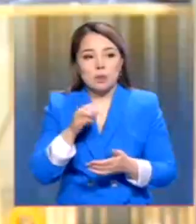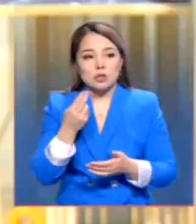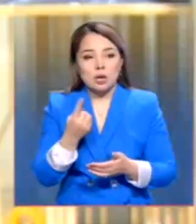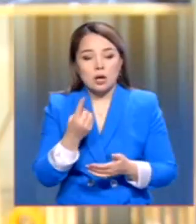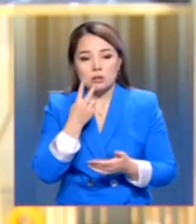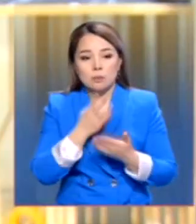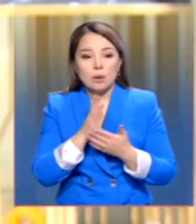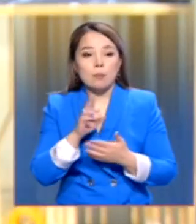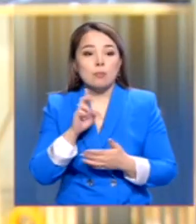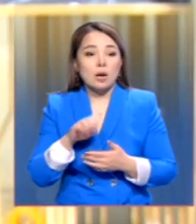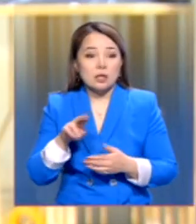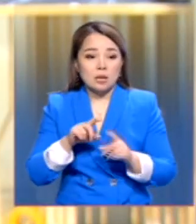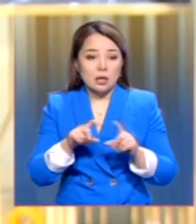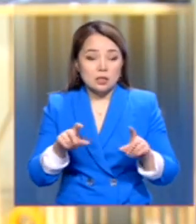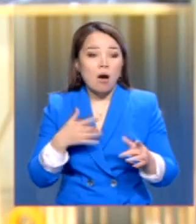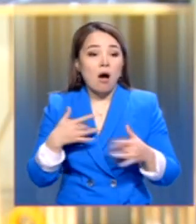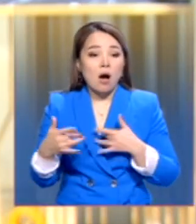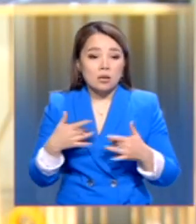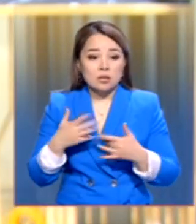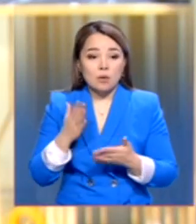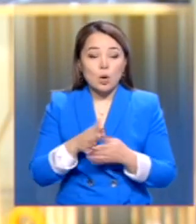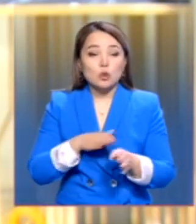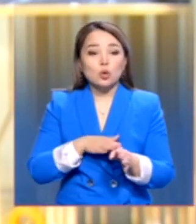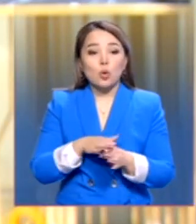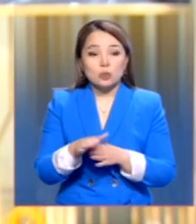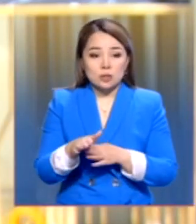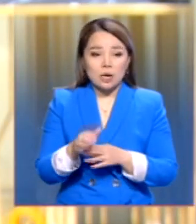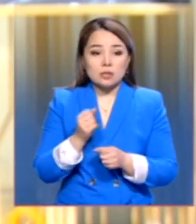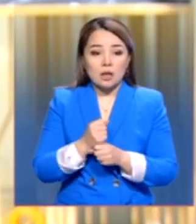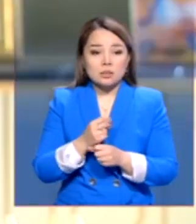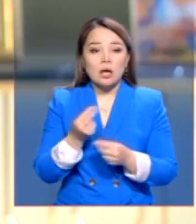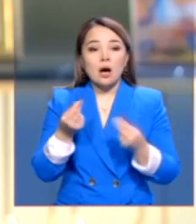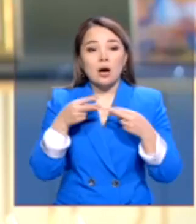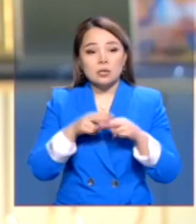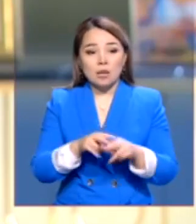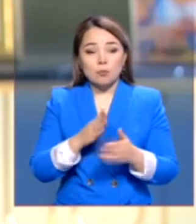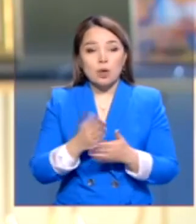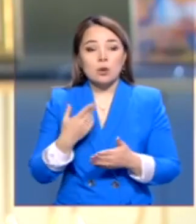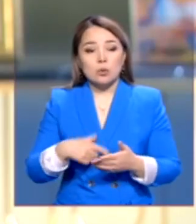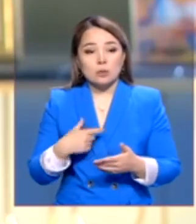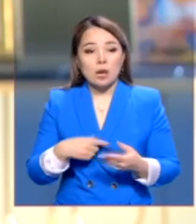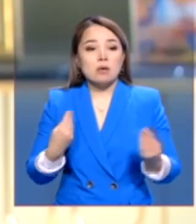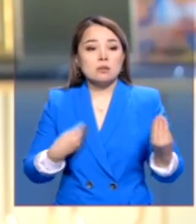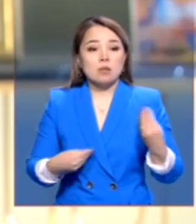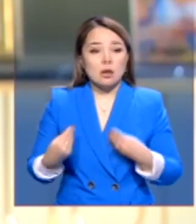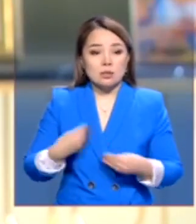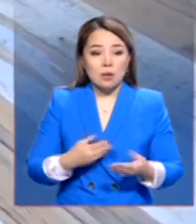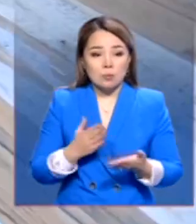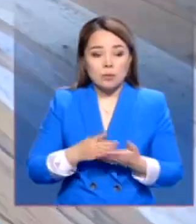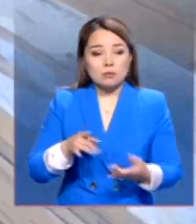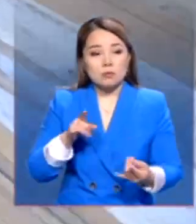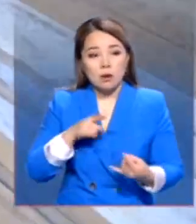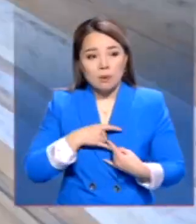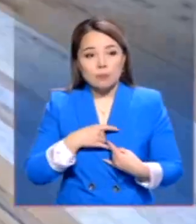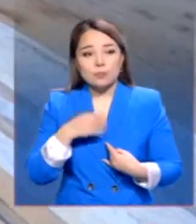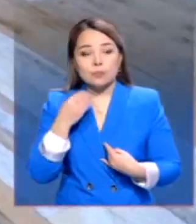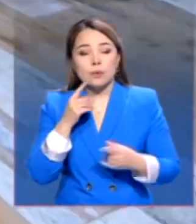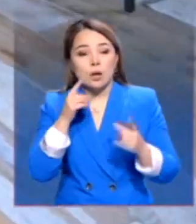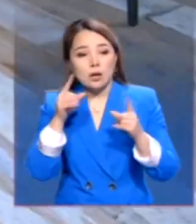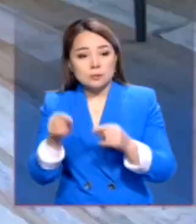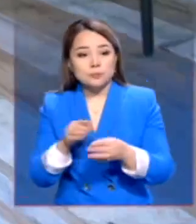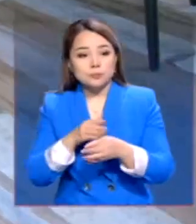Жалпы брендтер, олар әртістерді толықтай, мысалы үшін, қаржыландырады. Өздерінің киімдерін кигізеді, бүкіл